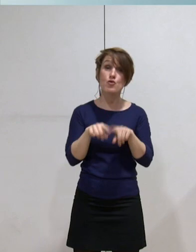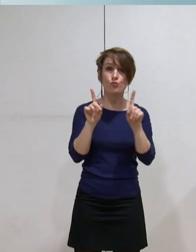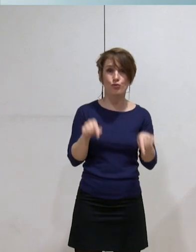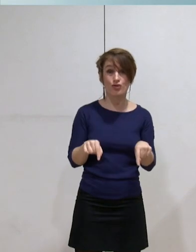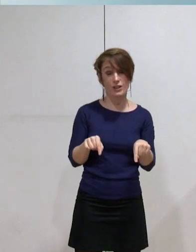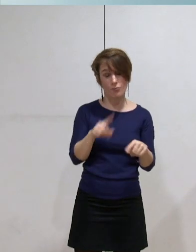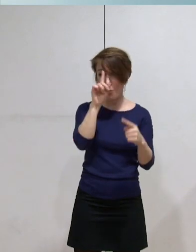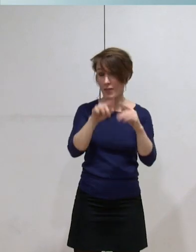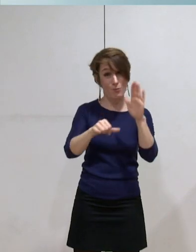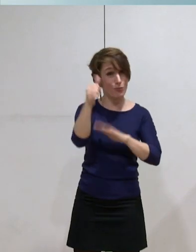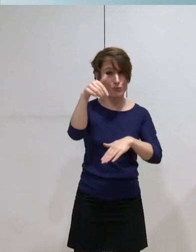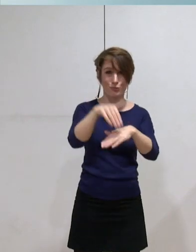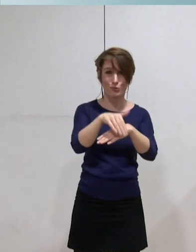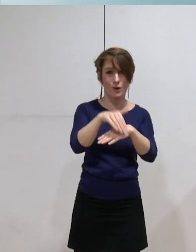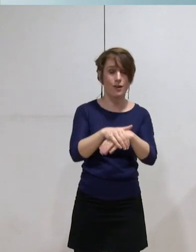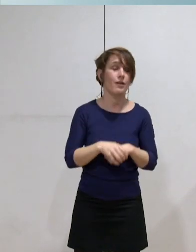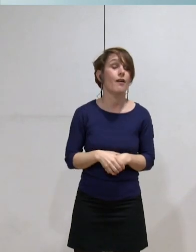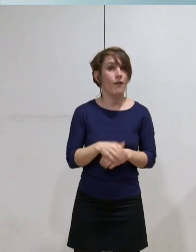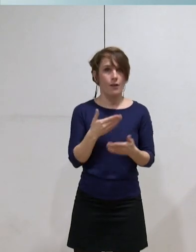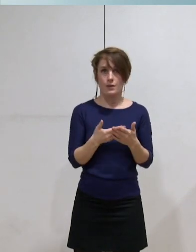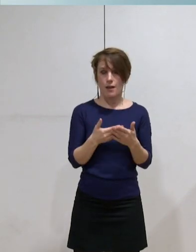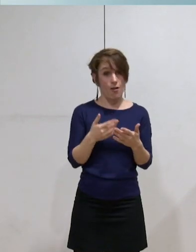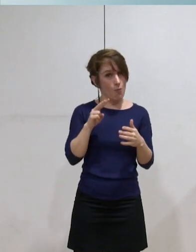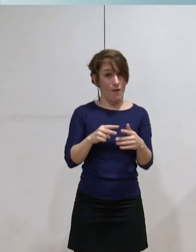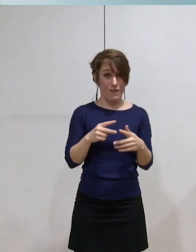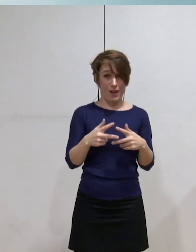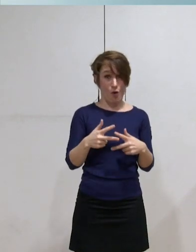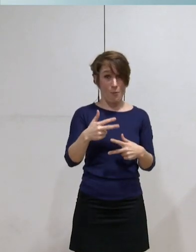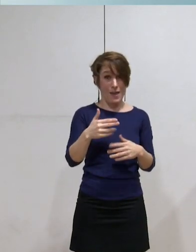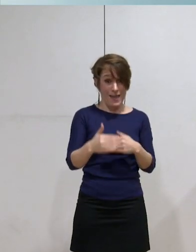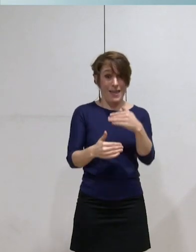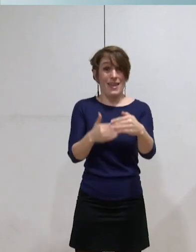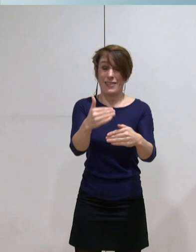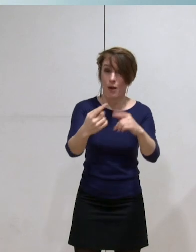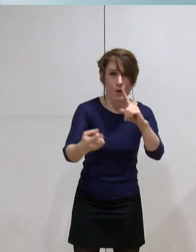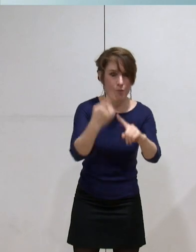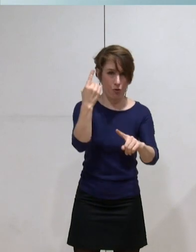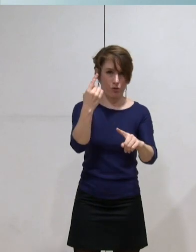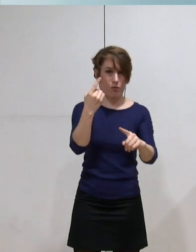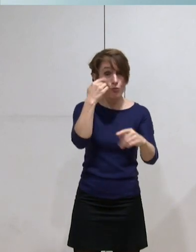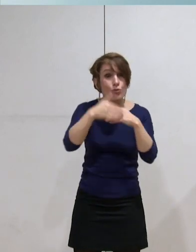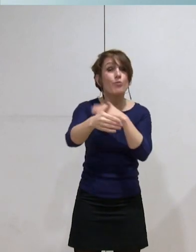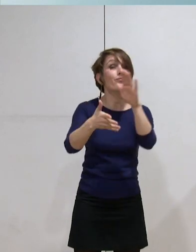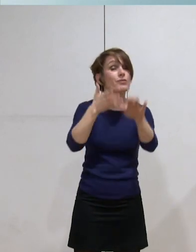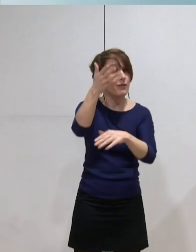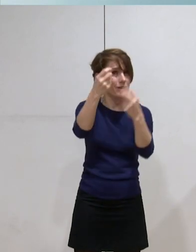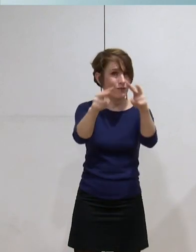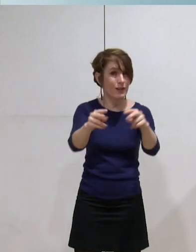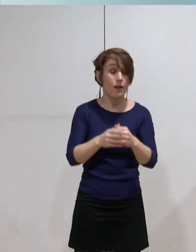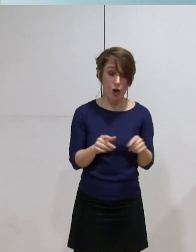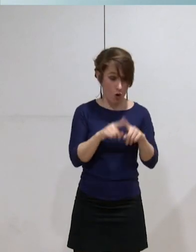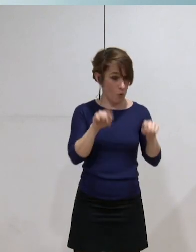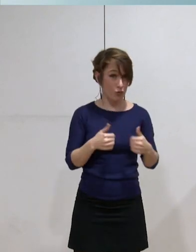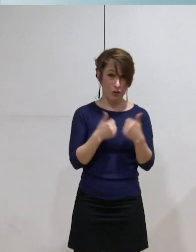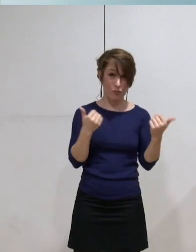qui est une étape dans la transformation de notre ville ce budget ne ressemble pas au précédent à la fois parce que il est le